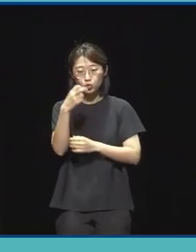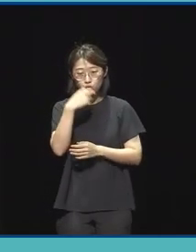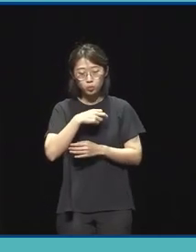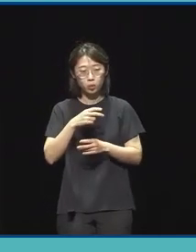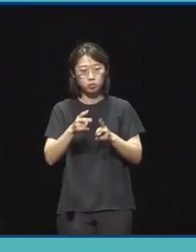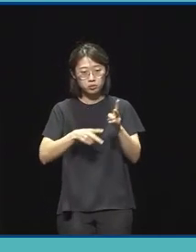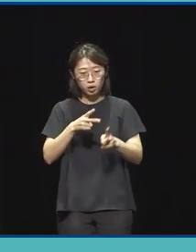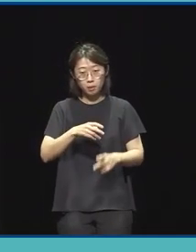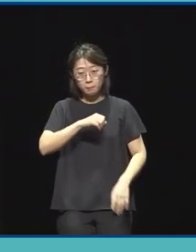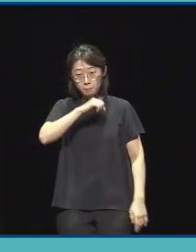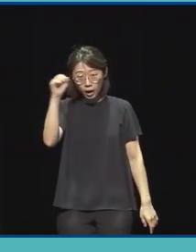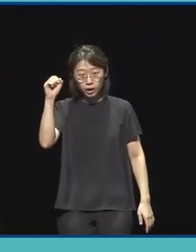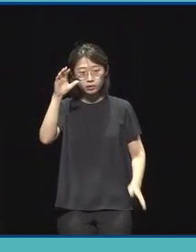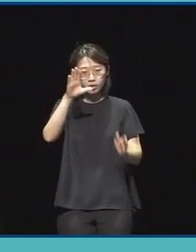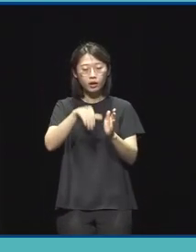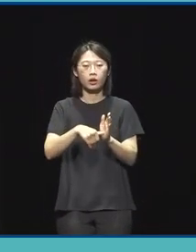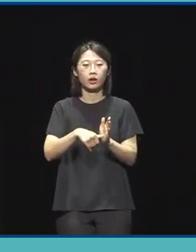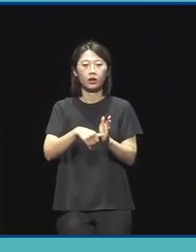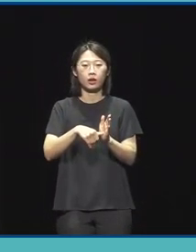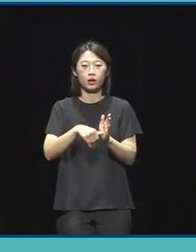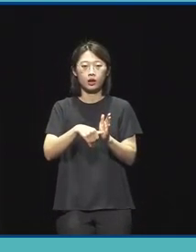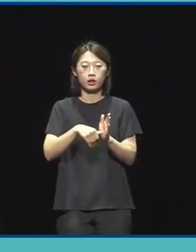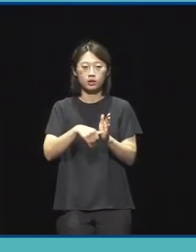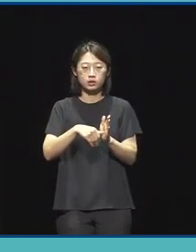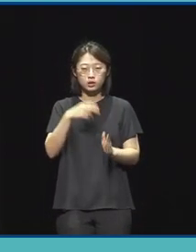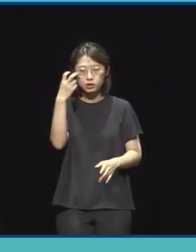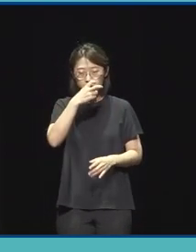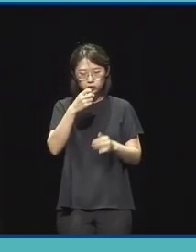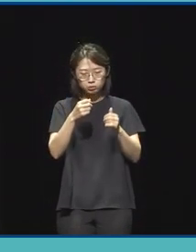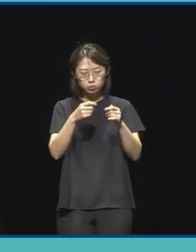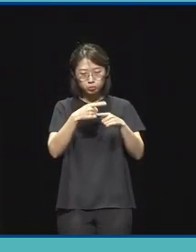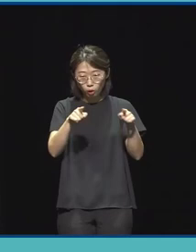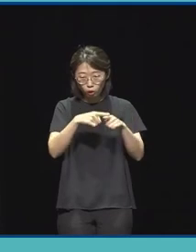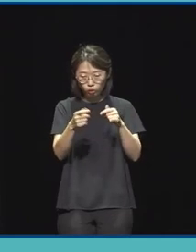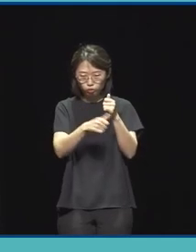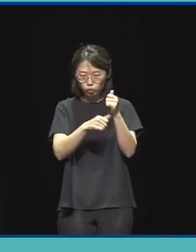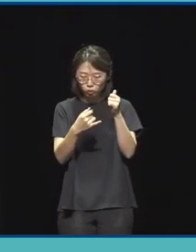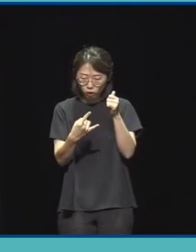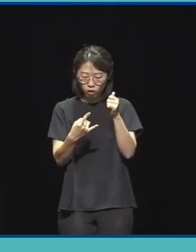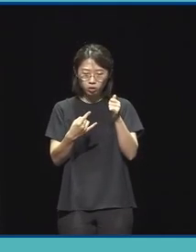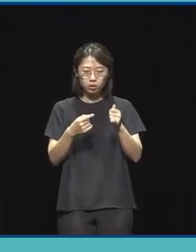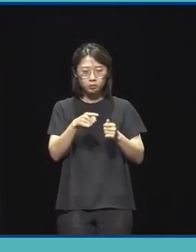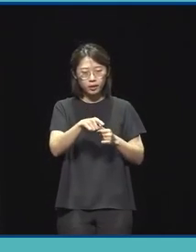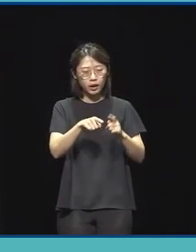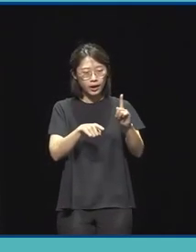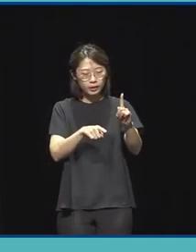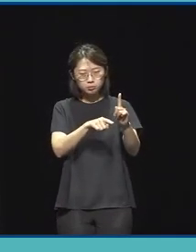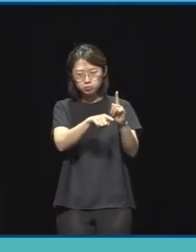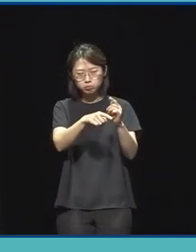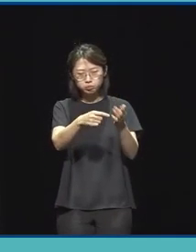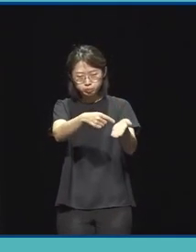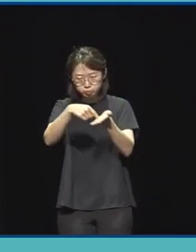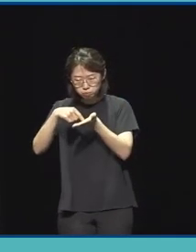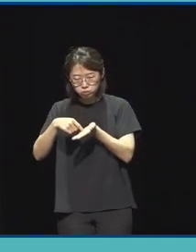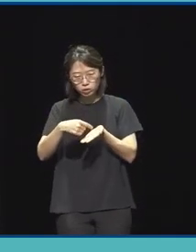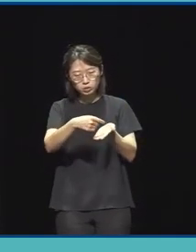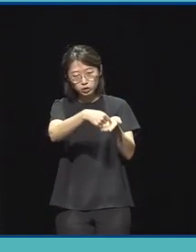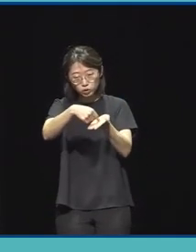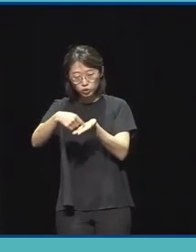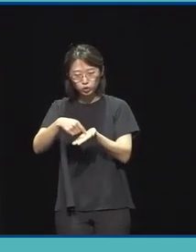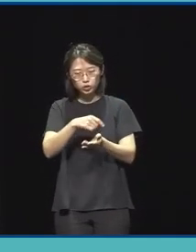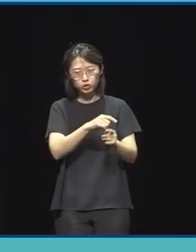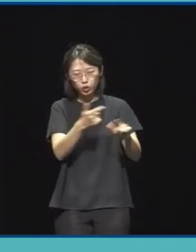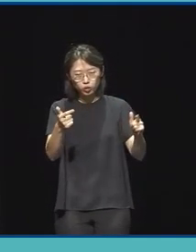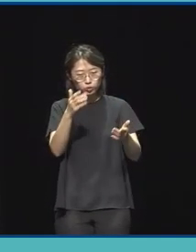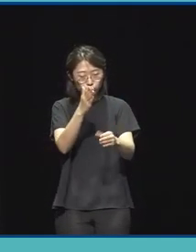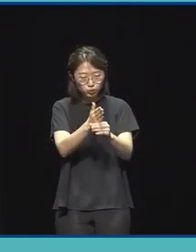선정되는 경우가 발생을 하면 심의위원회 판단에 따라 하나의 사업만을 선택하여 최종 선정될 수